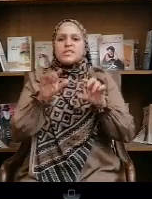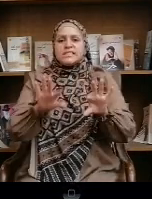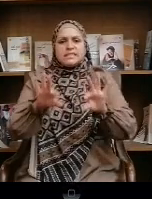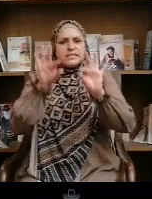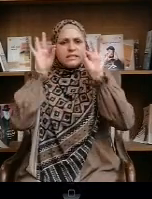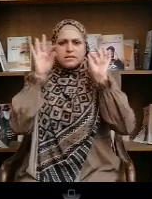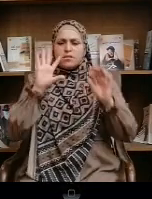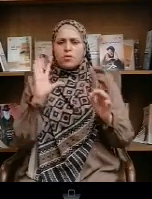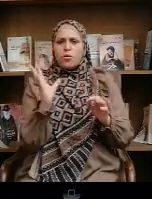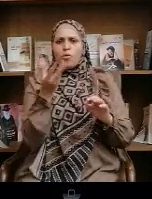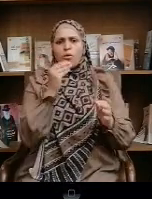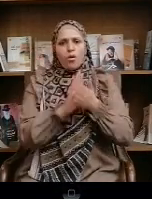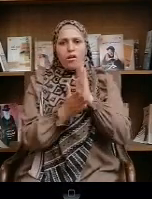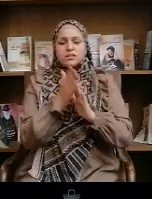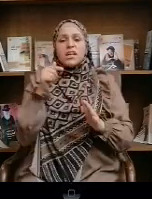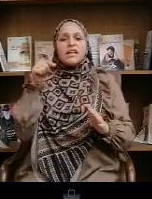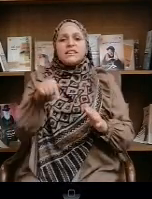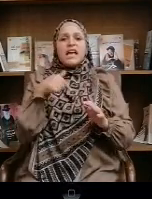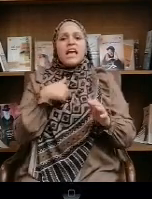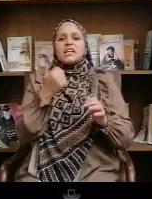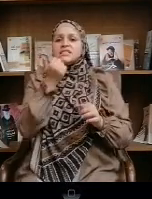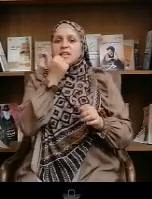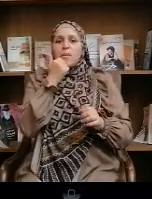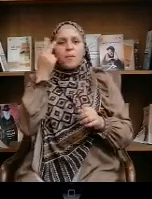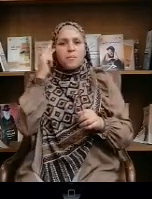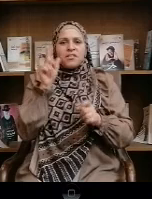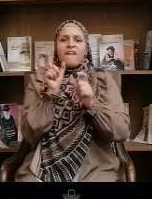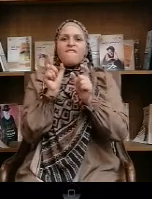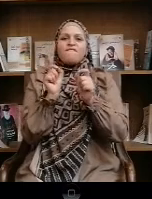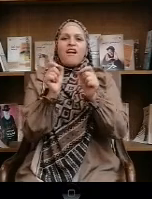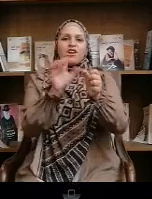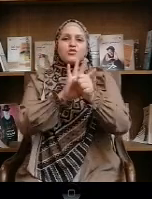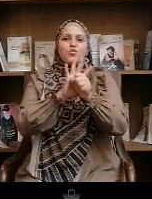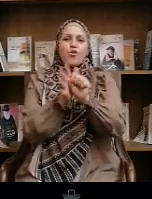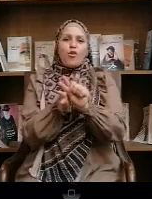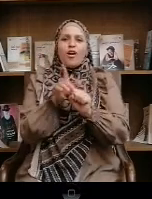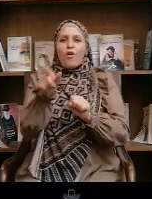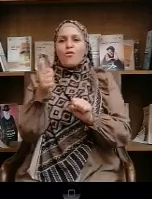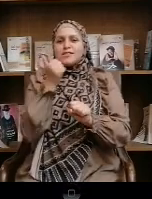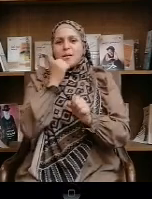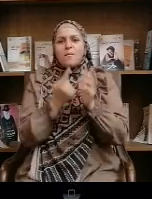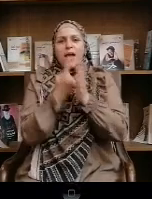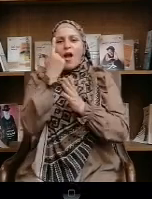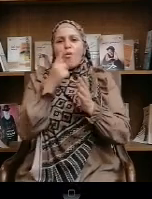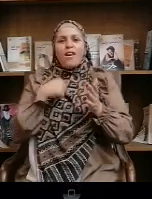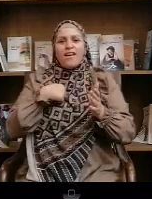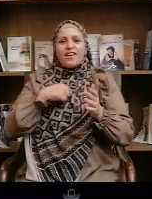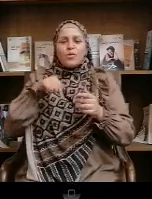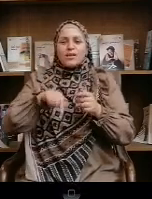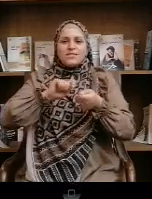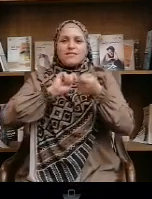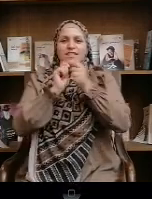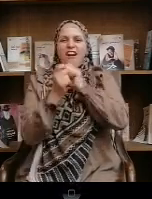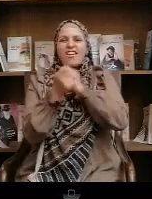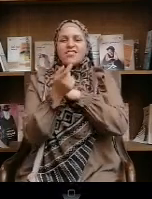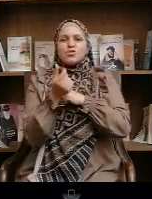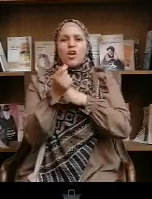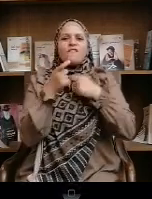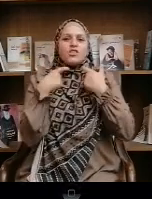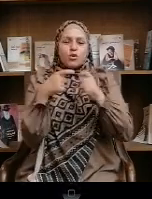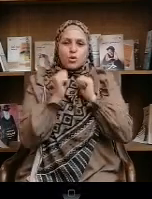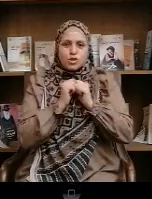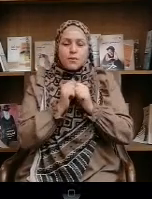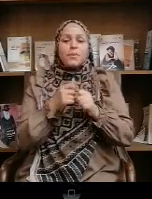مقتضيات فرضتها علينا جائحه كورونا او كوفي 19 الحقيقه التحول الرقمي زي ما هو